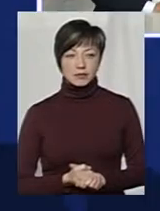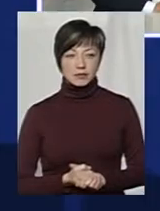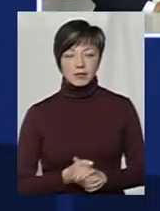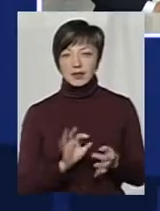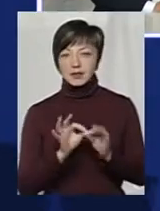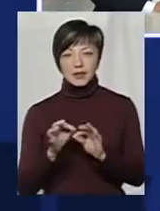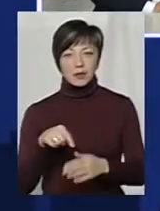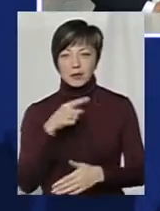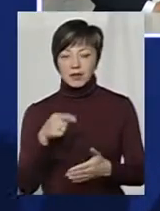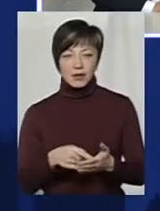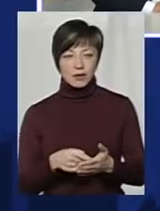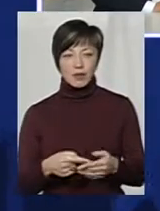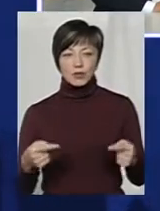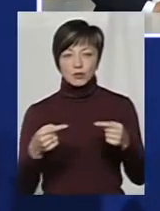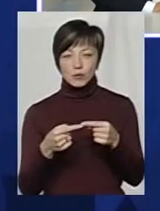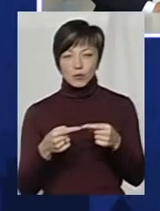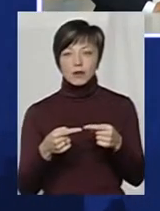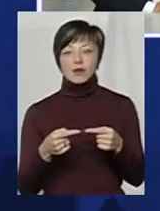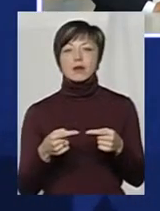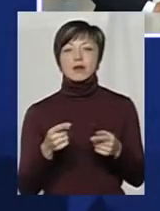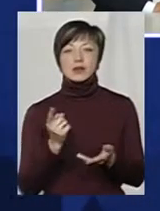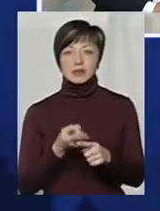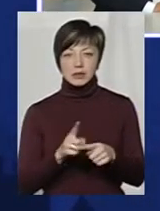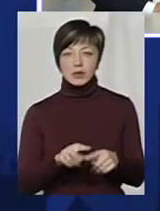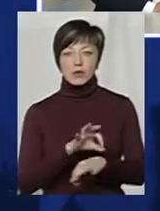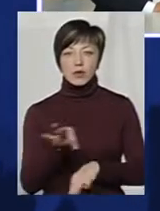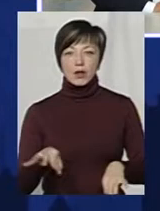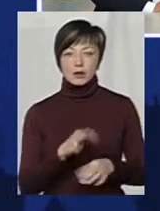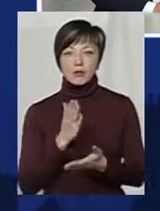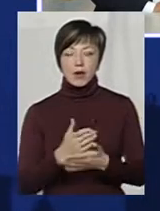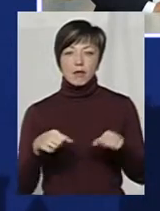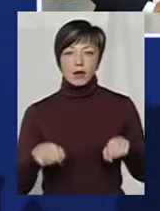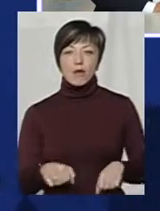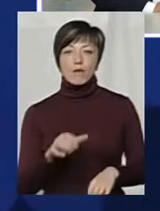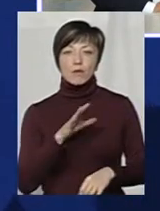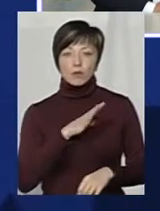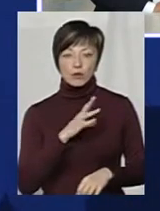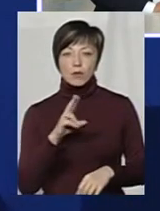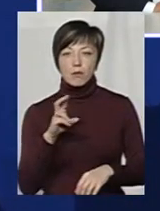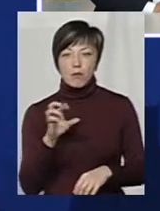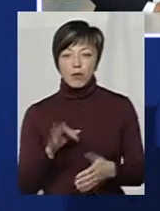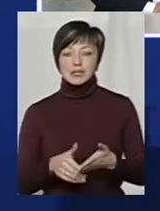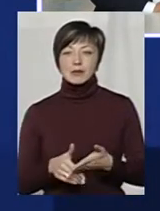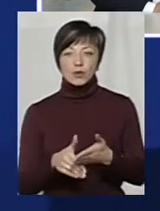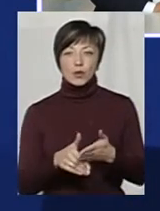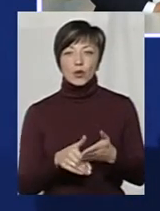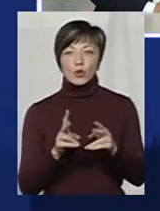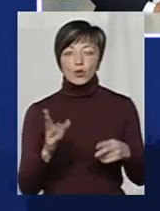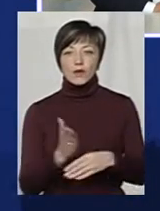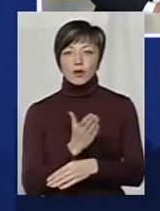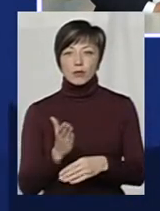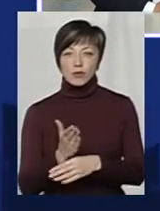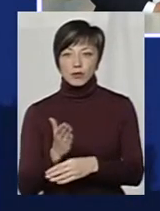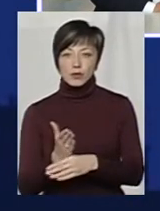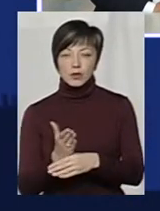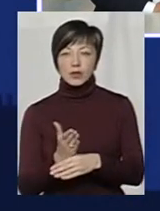Складне питання, однозначно. Безумовно, що він має право на життя, тому що стимулює тих товаровиробників,